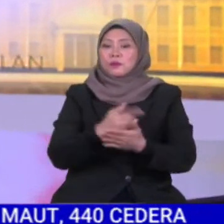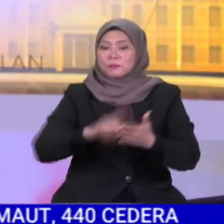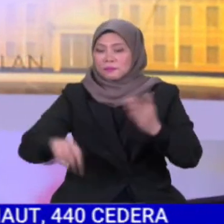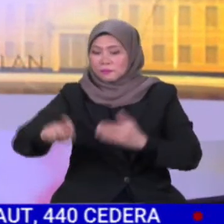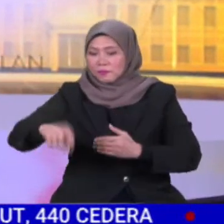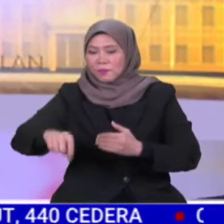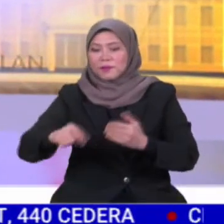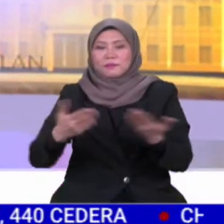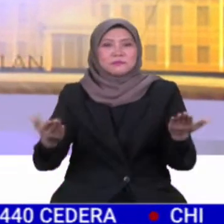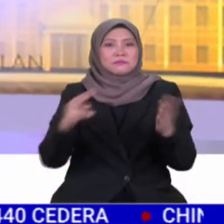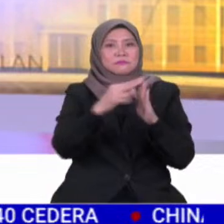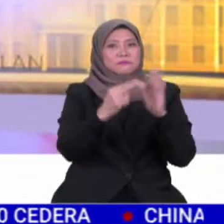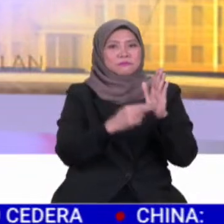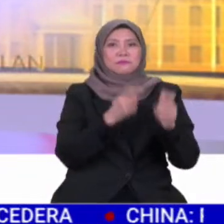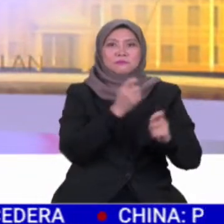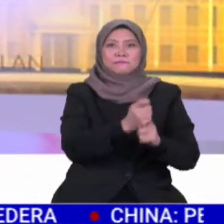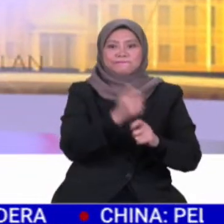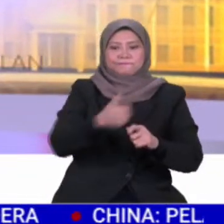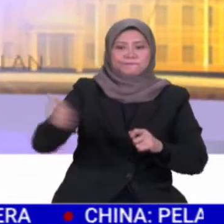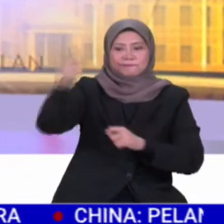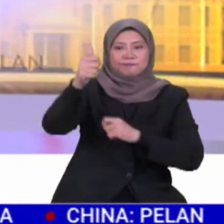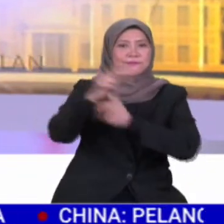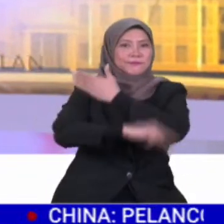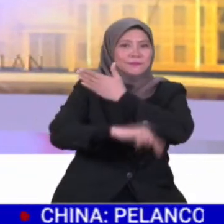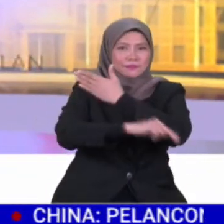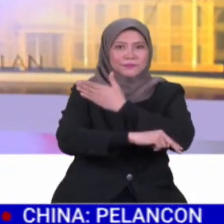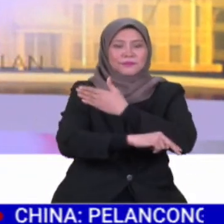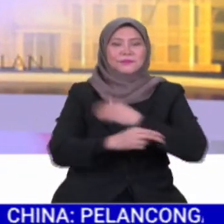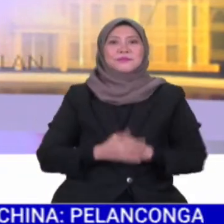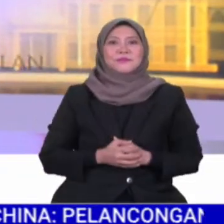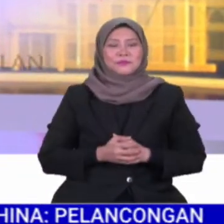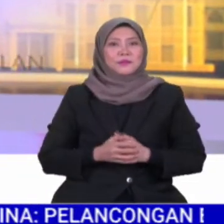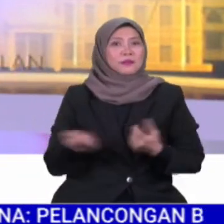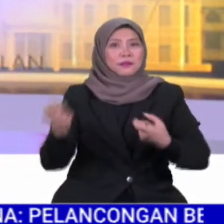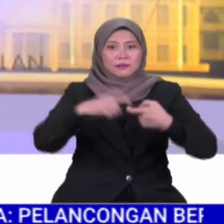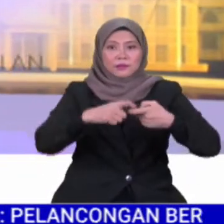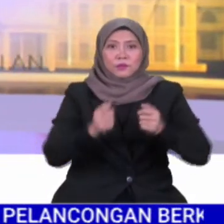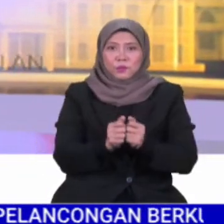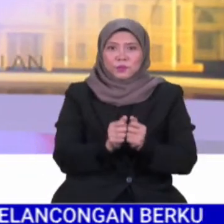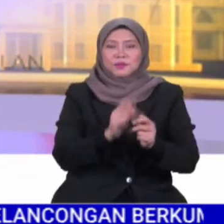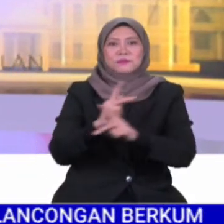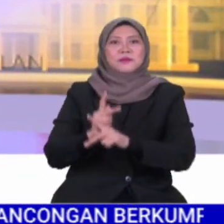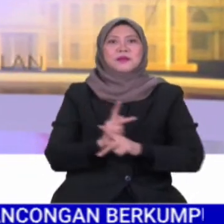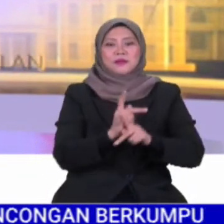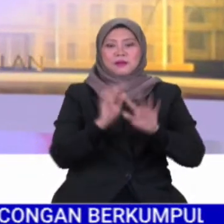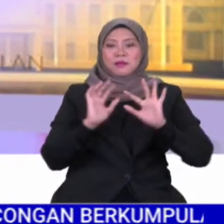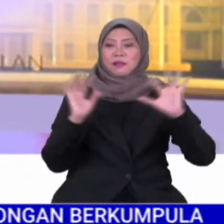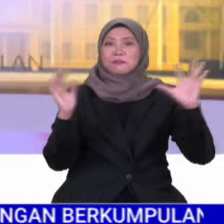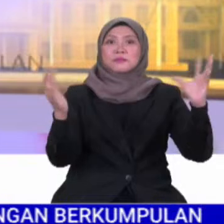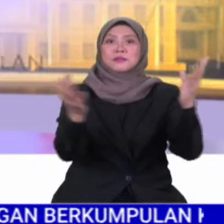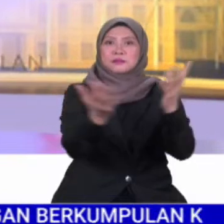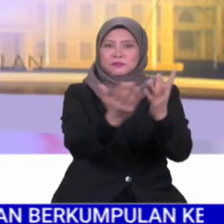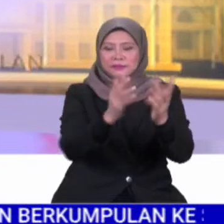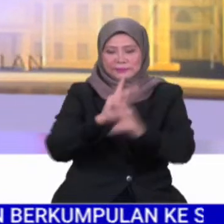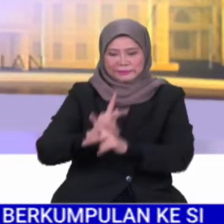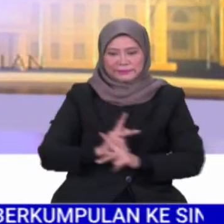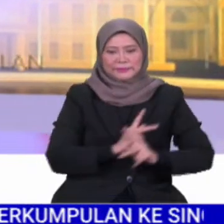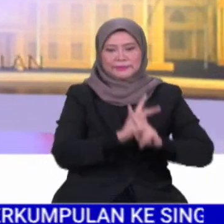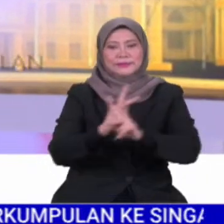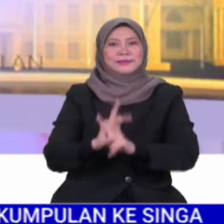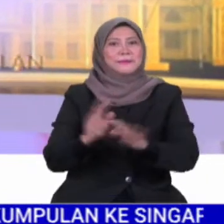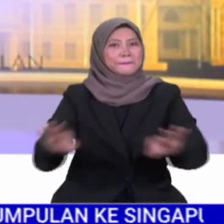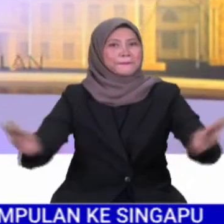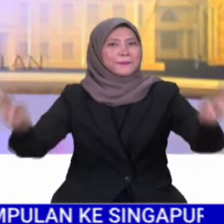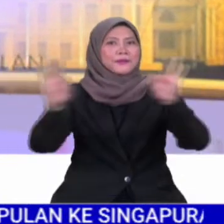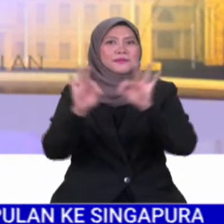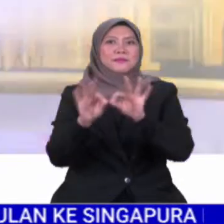keperluan dan peraturan ditetapkan pihak berkuasa negeri. Ini terutama perkara berkaitan pemeliharaan alam sekitar dan menjaga kepentingan orang